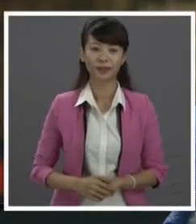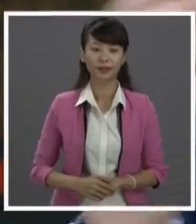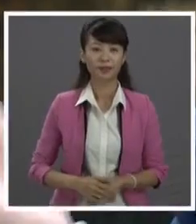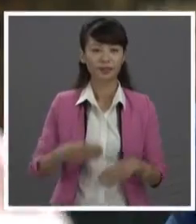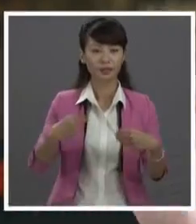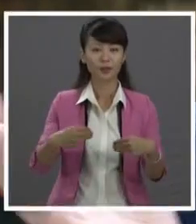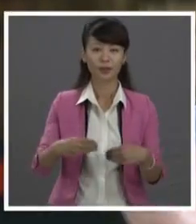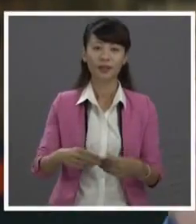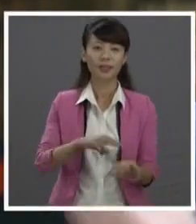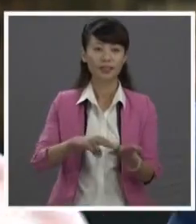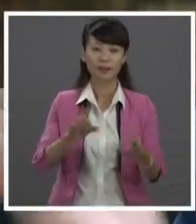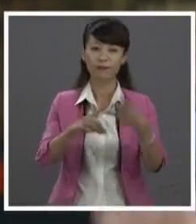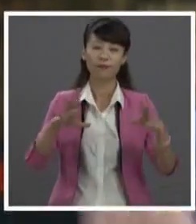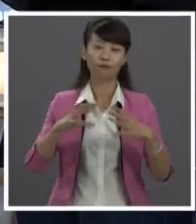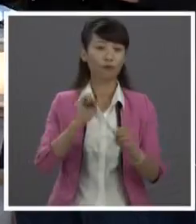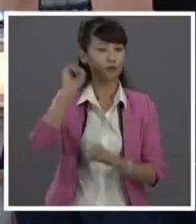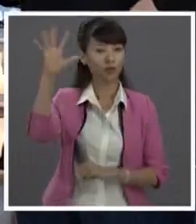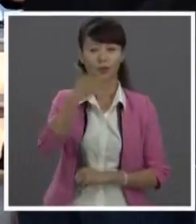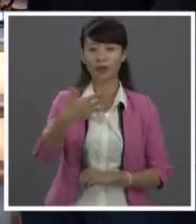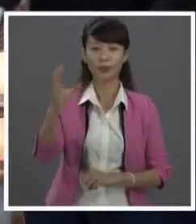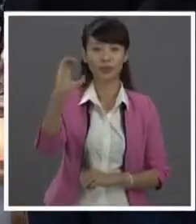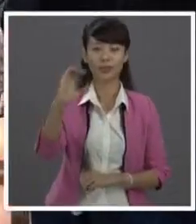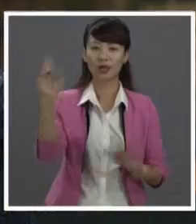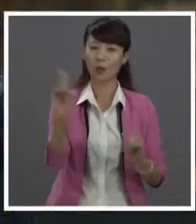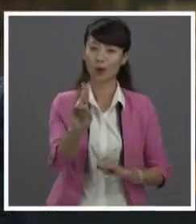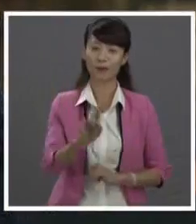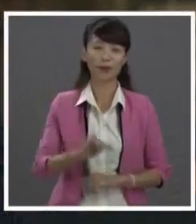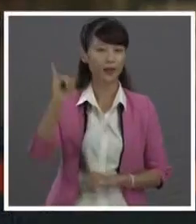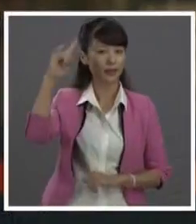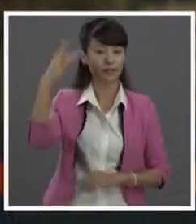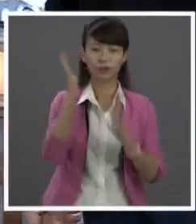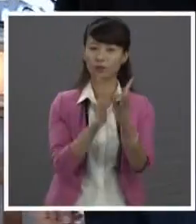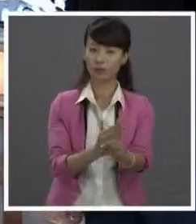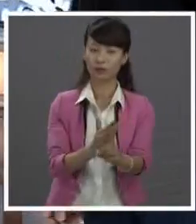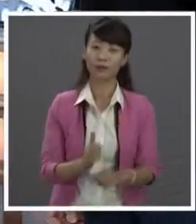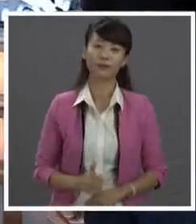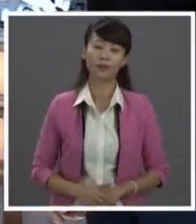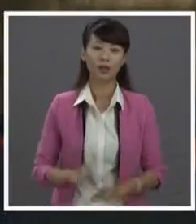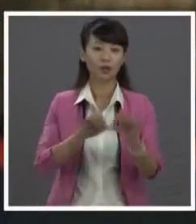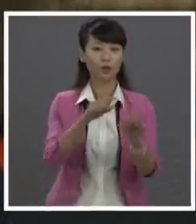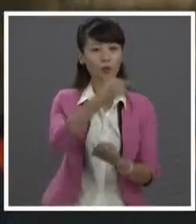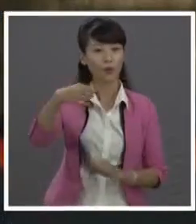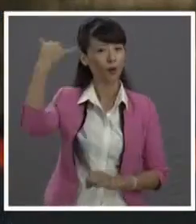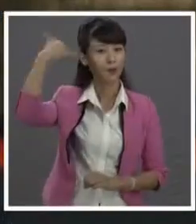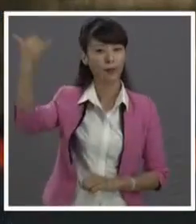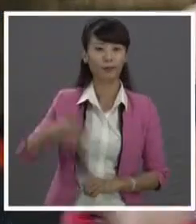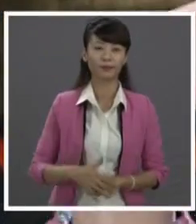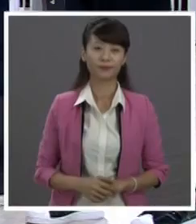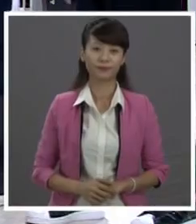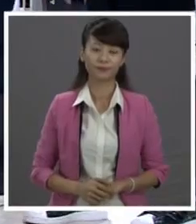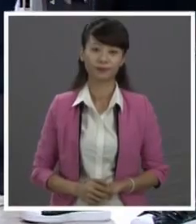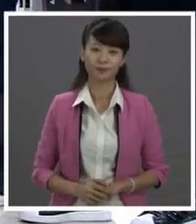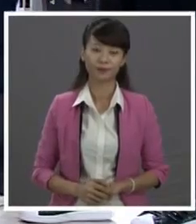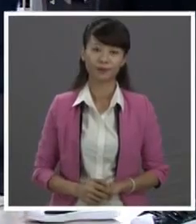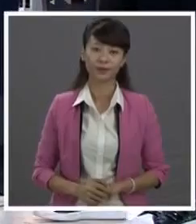富，而且创造了很多词汇， 指的是把他的意思打得相对准确一点。 中国梦怎么打呢？ 这是中国的。 中国 为什么